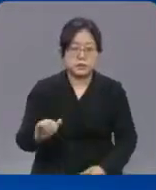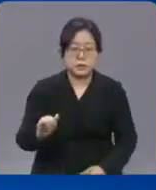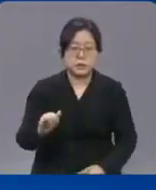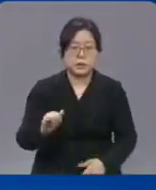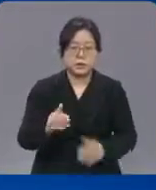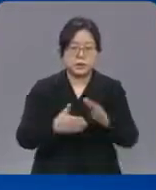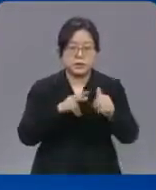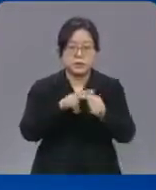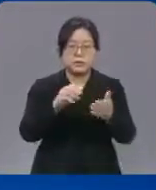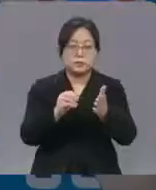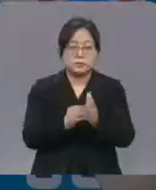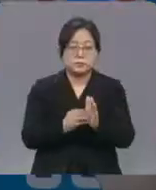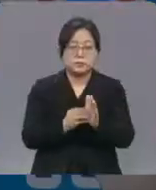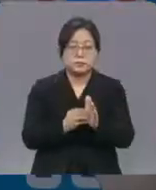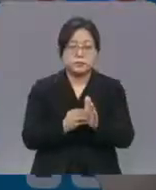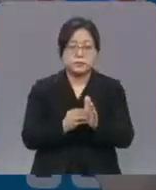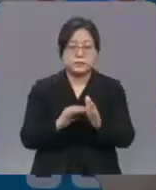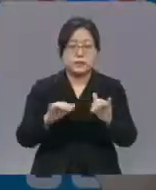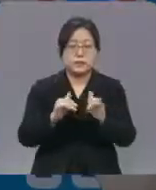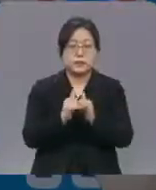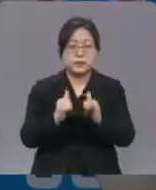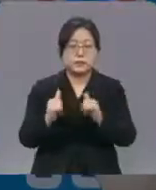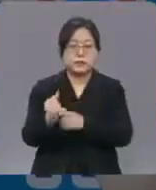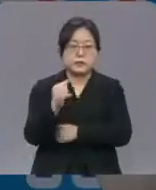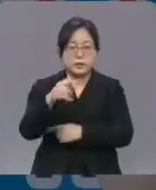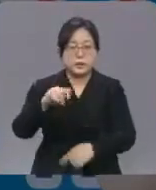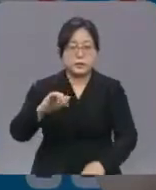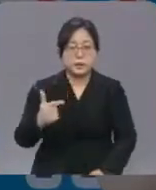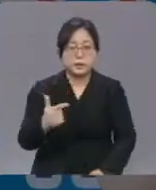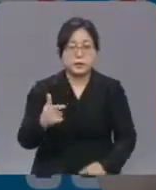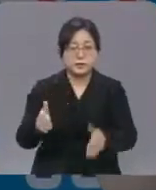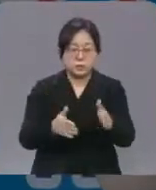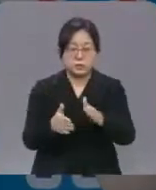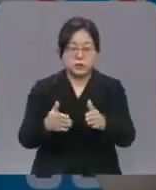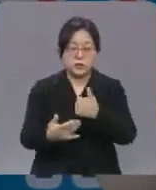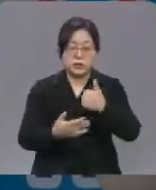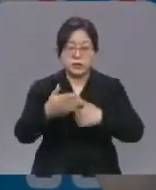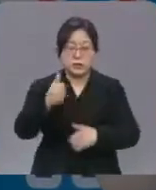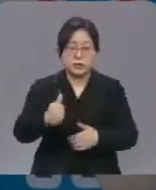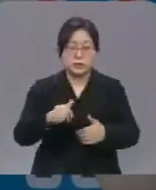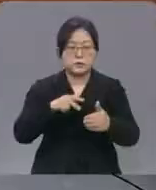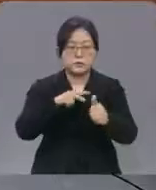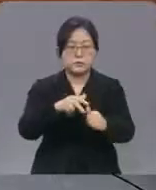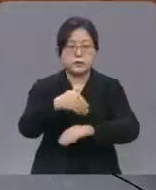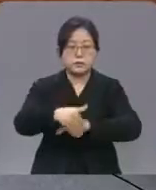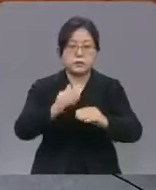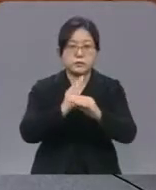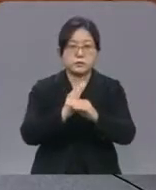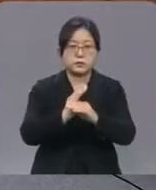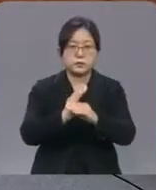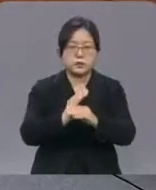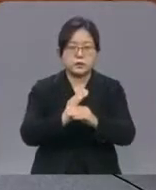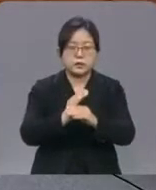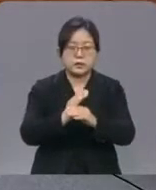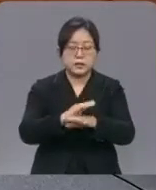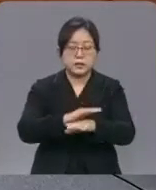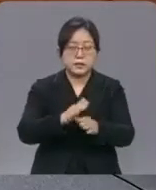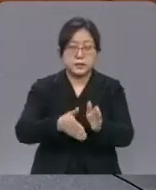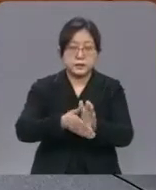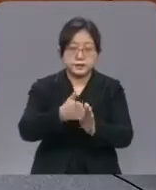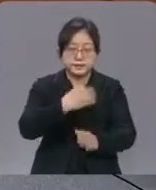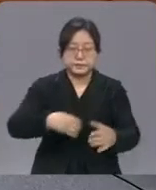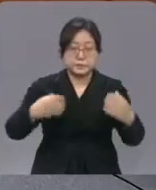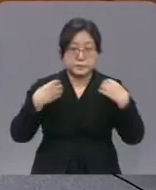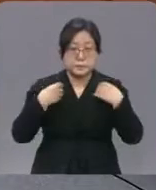예비 후보로 등록했고 국민의힘은 김화진 도당 위원장이 출마할 것으로 예상됩니다. 기초단체장 선거는